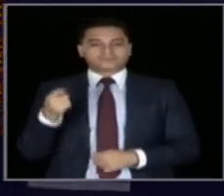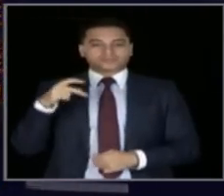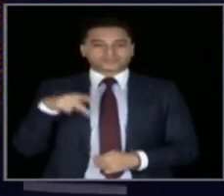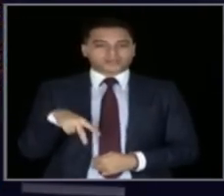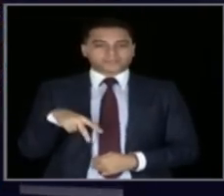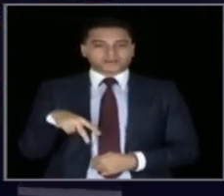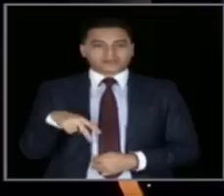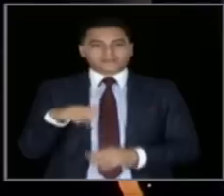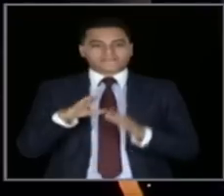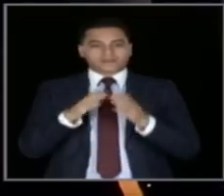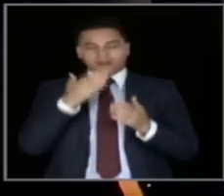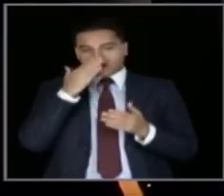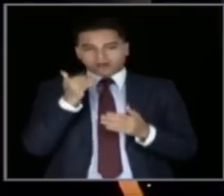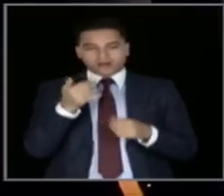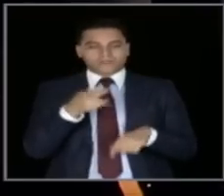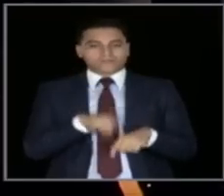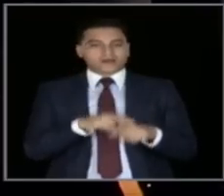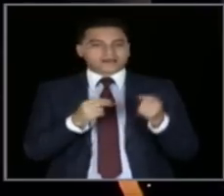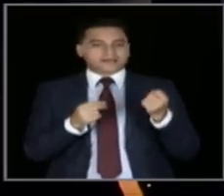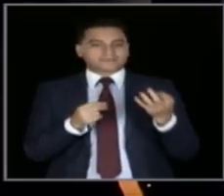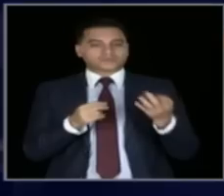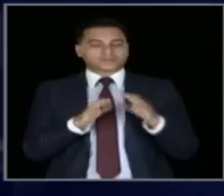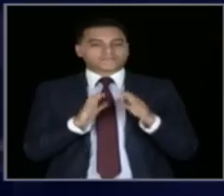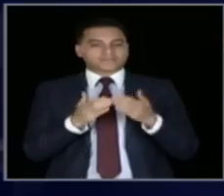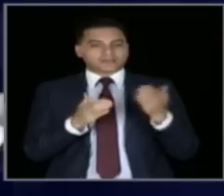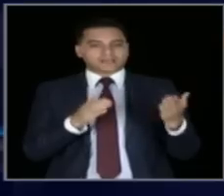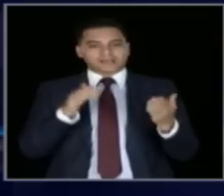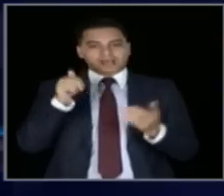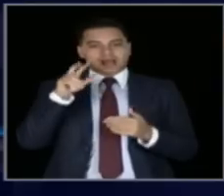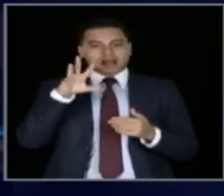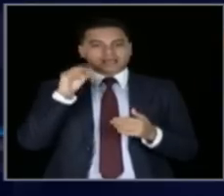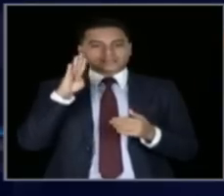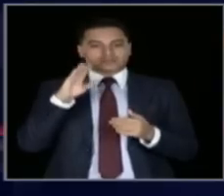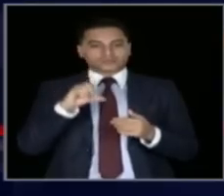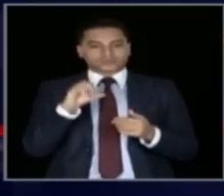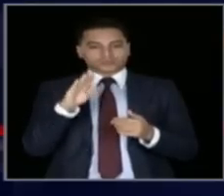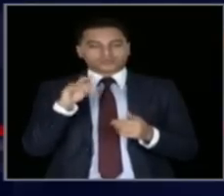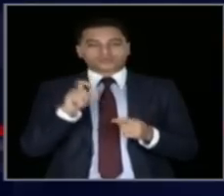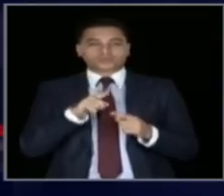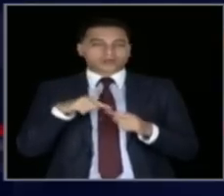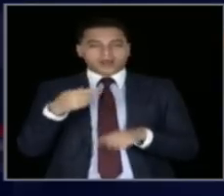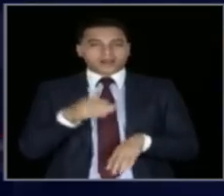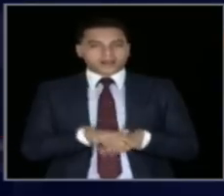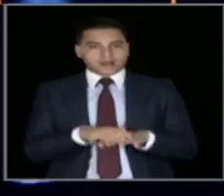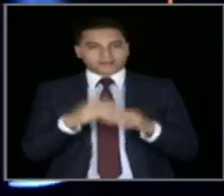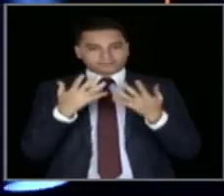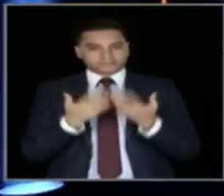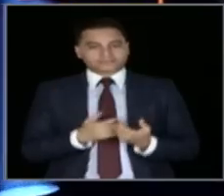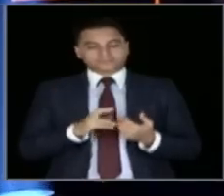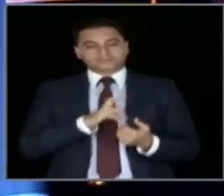85 العراب، 35 الهكسوس. السؤال اللي جاي قدرات ذهنية، والسؤال